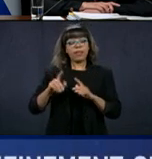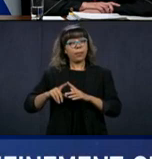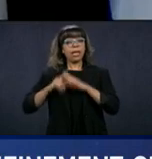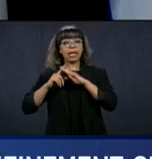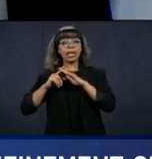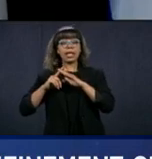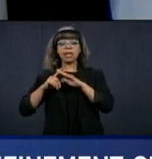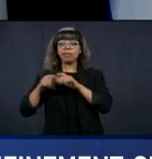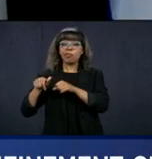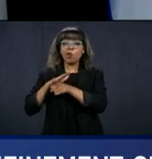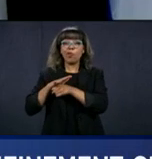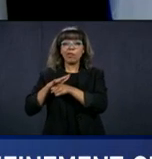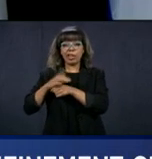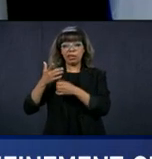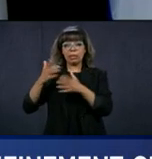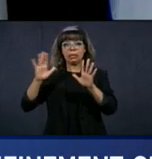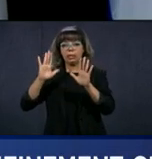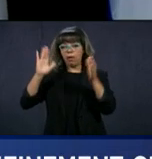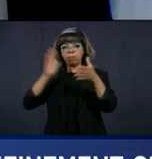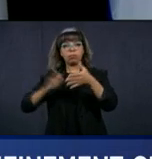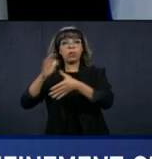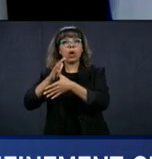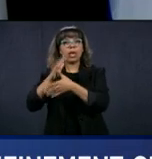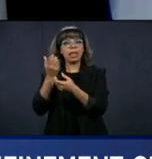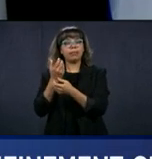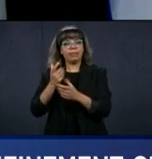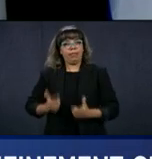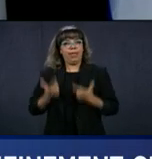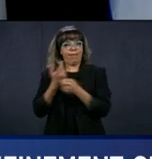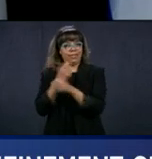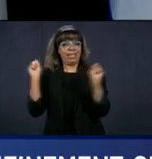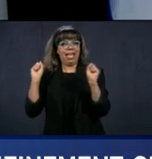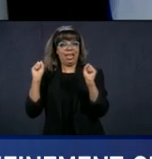des vies, et on l'a fait, et on a aplani la courbe.